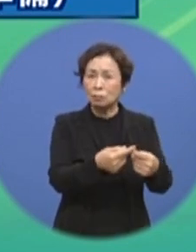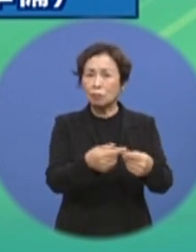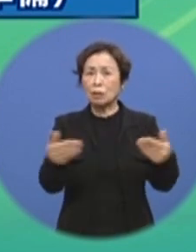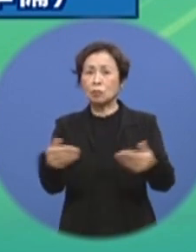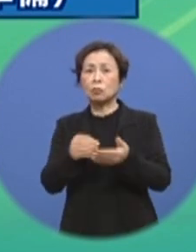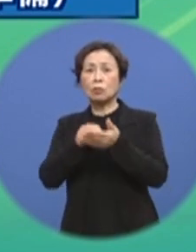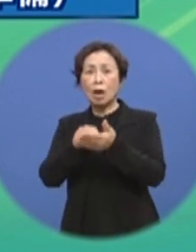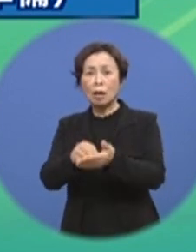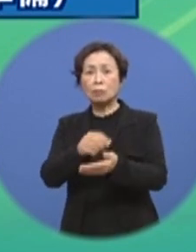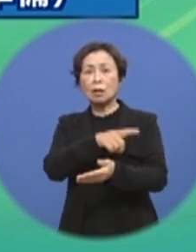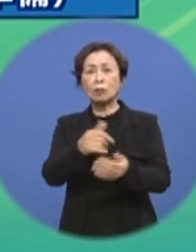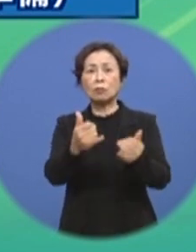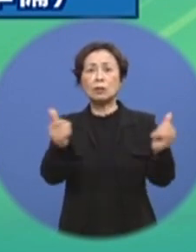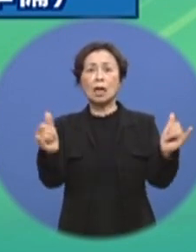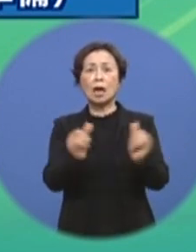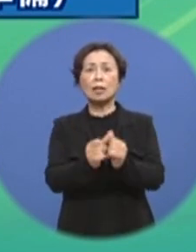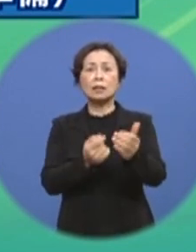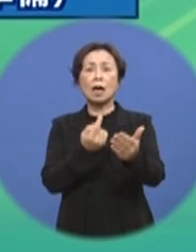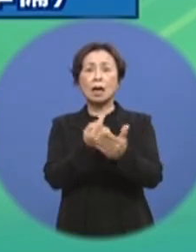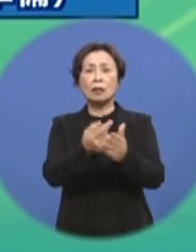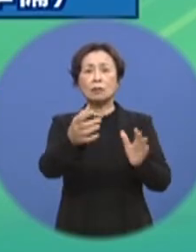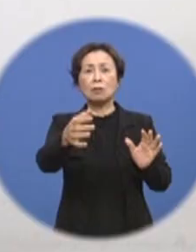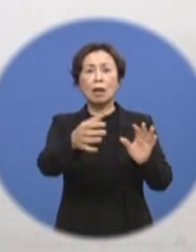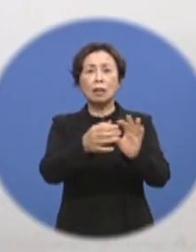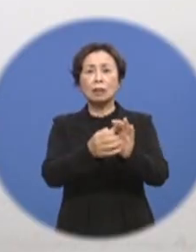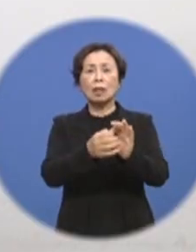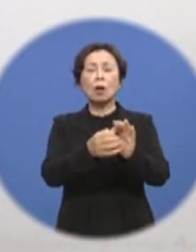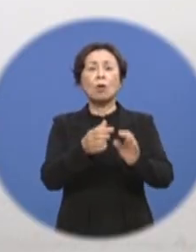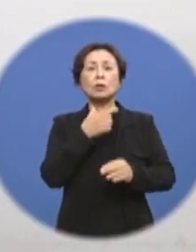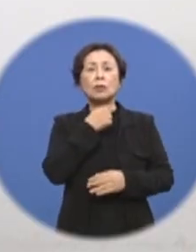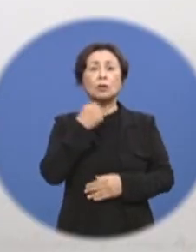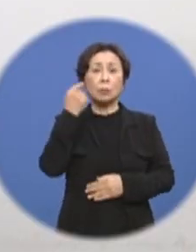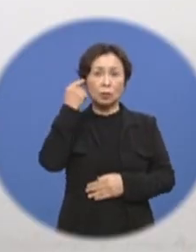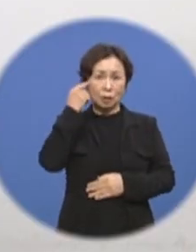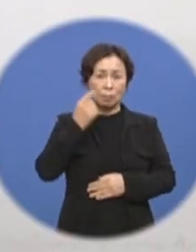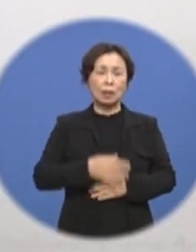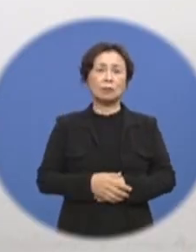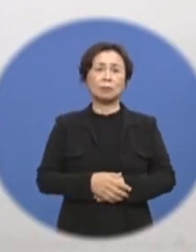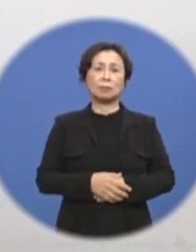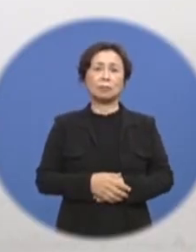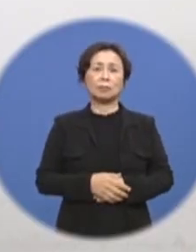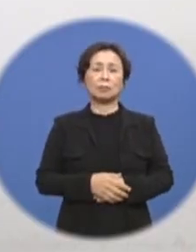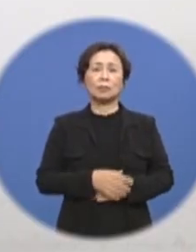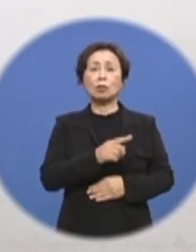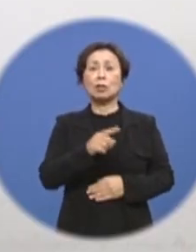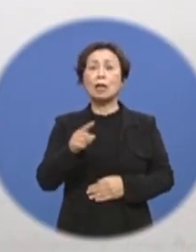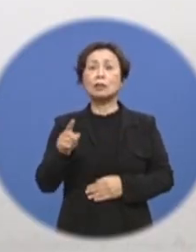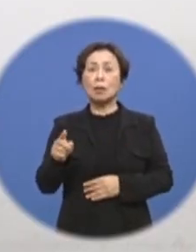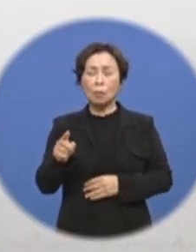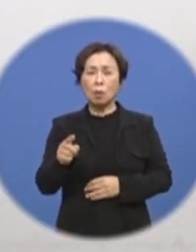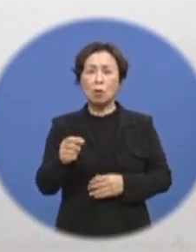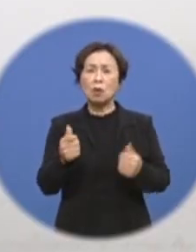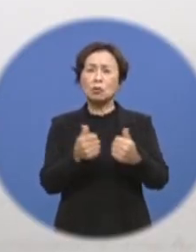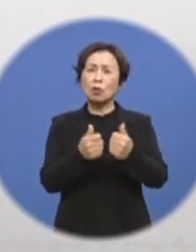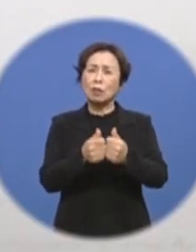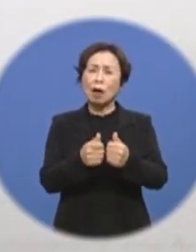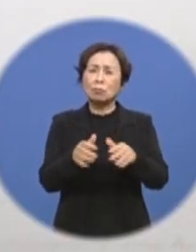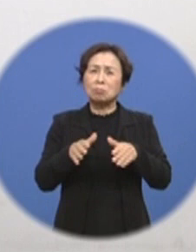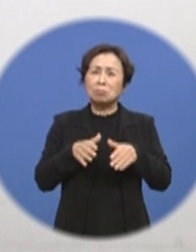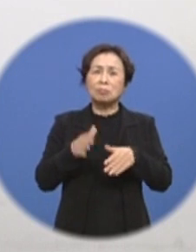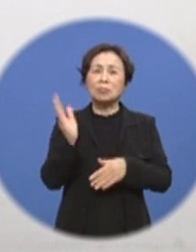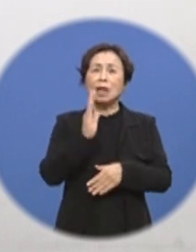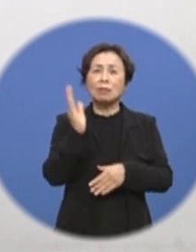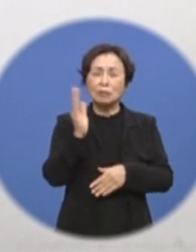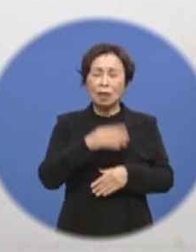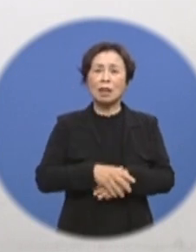参加につながっていければと思いますいずれにしましても相談を躊躇されることに開く